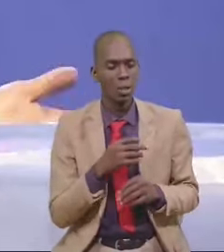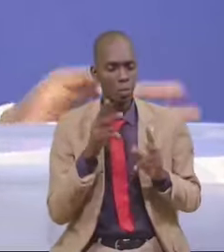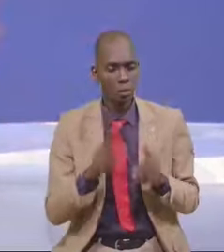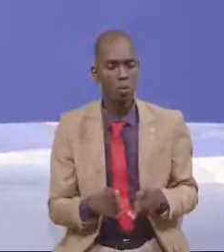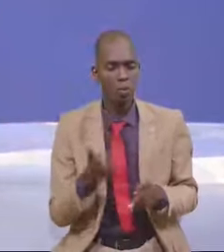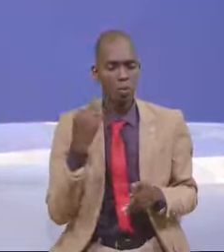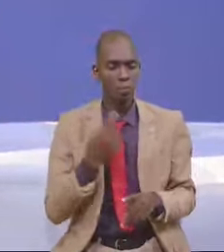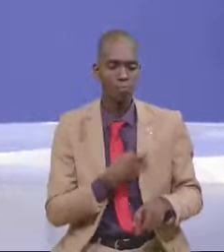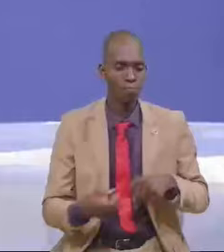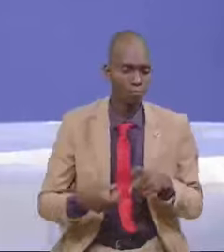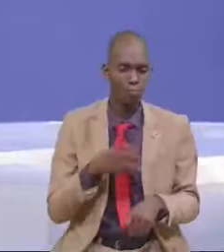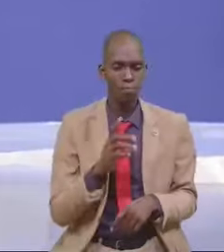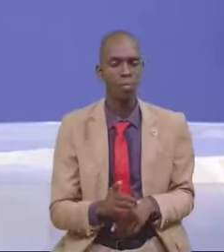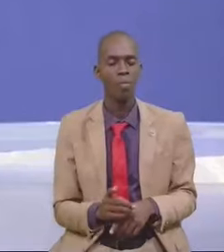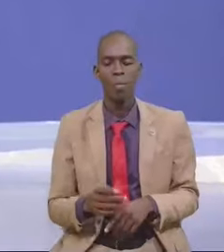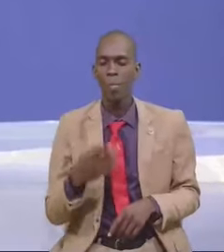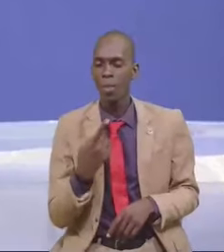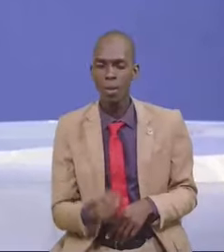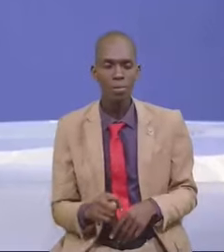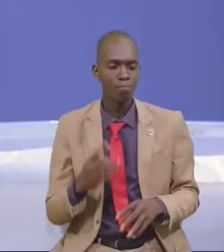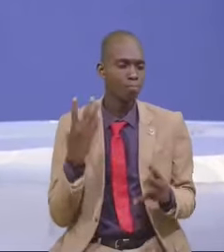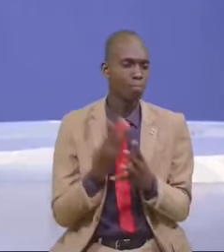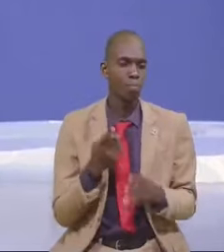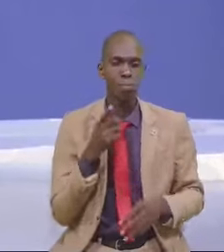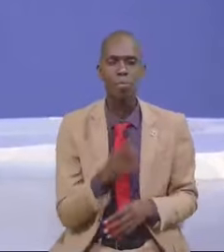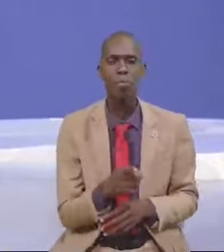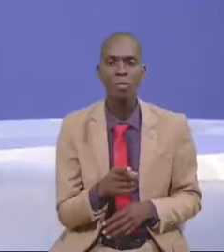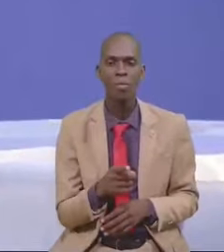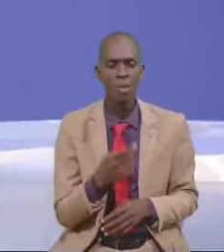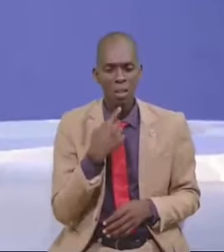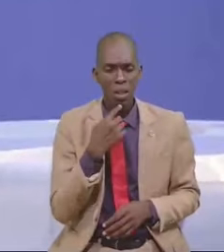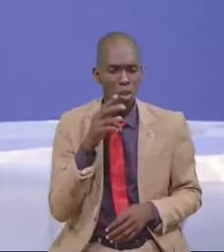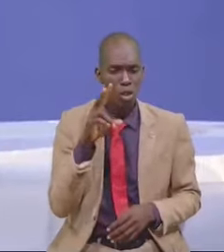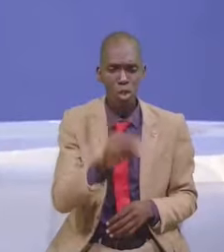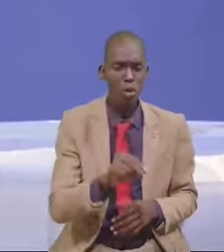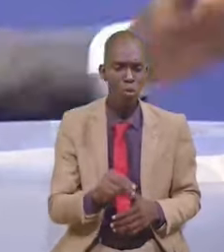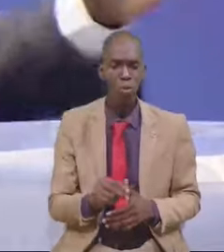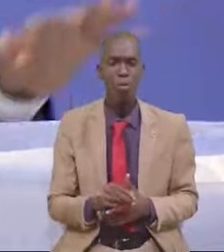Et ça n'a pas été facile. Ils ont dit non. Le monde est plat.